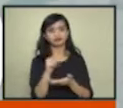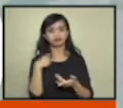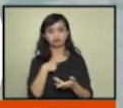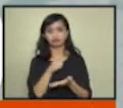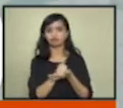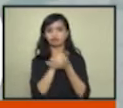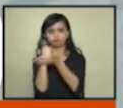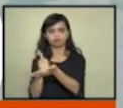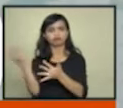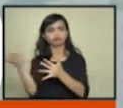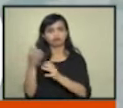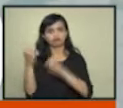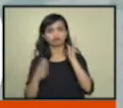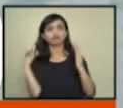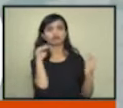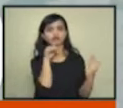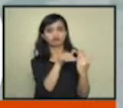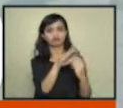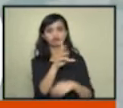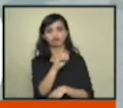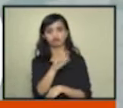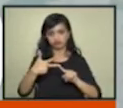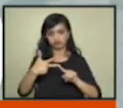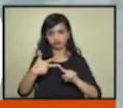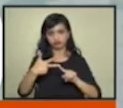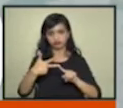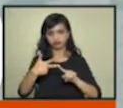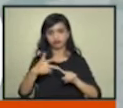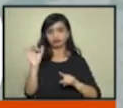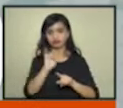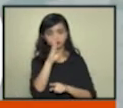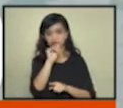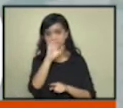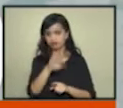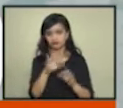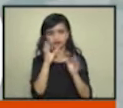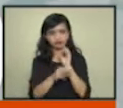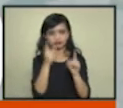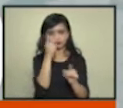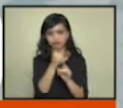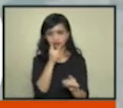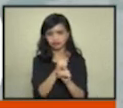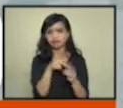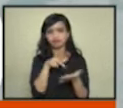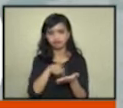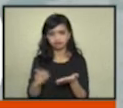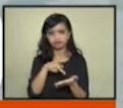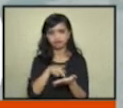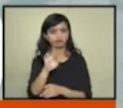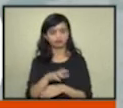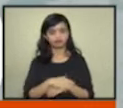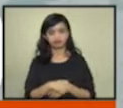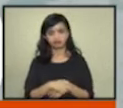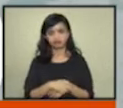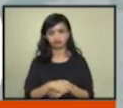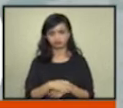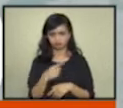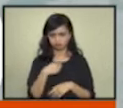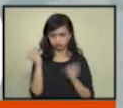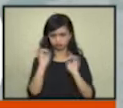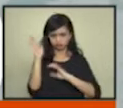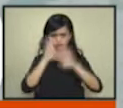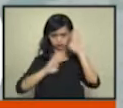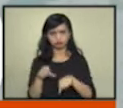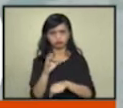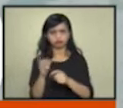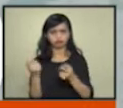ko sila magsampa ng kaso laban sa iyo sa Dole. Pangatlo, patitingnan ko sa BIR kung tama ba yung pagbabayad mo ng mga buwis sa BIR. Wala pong problem.